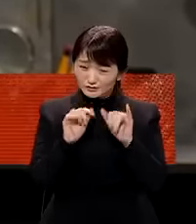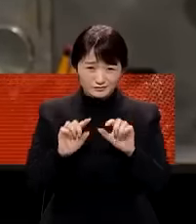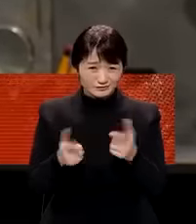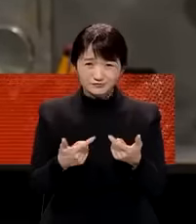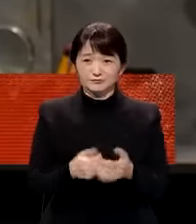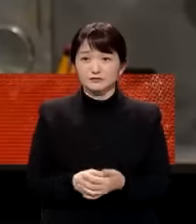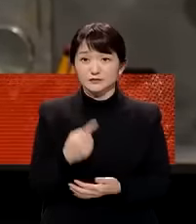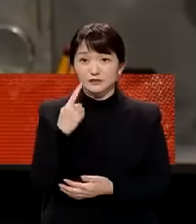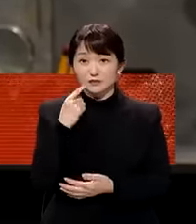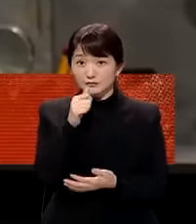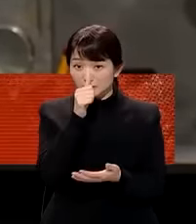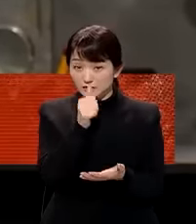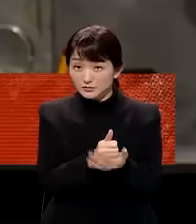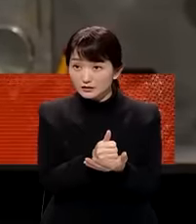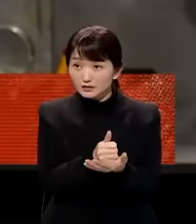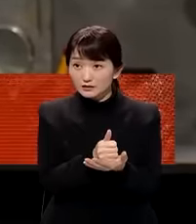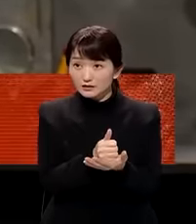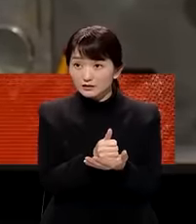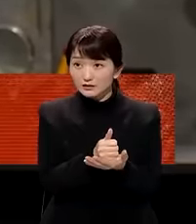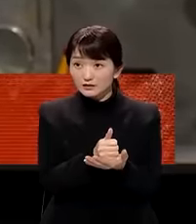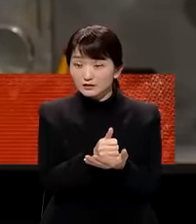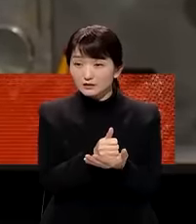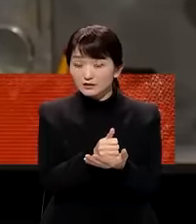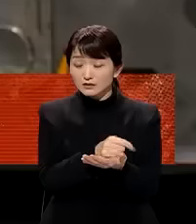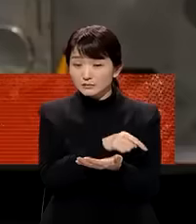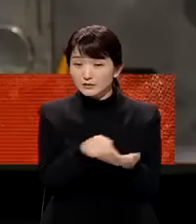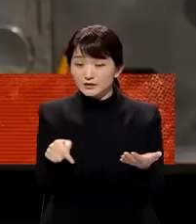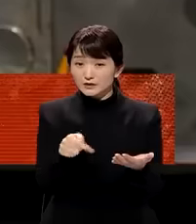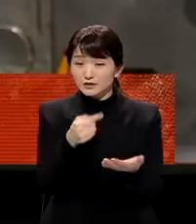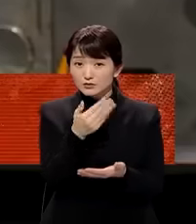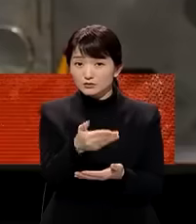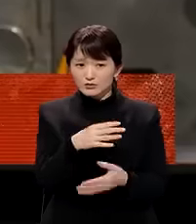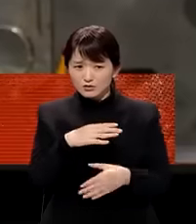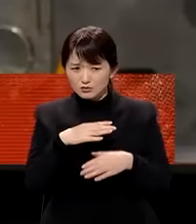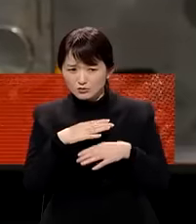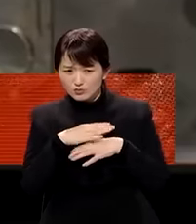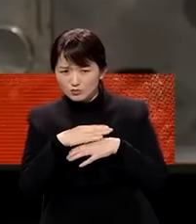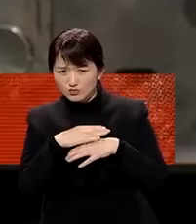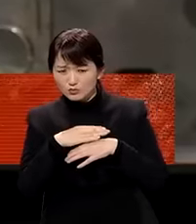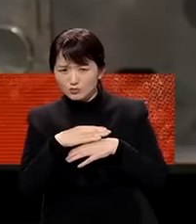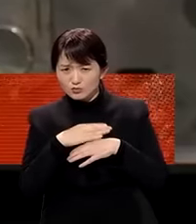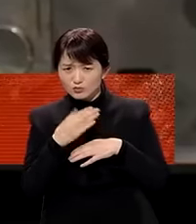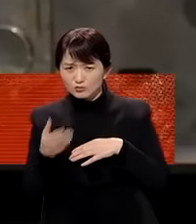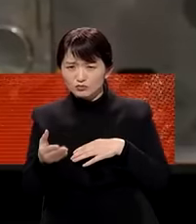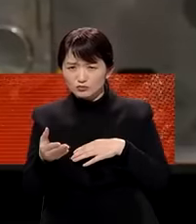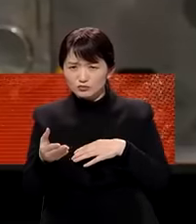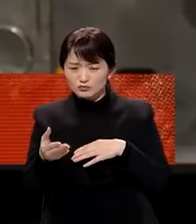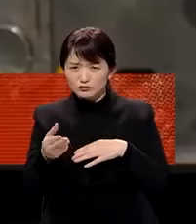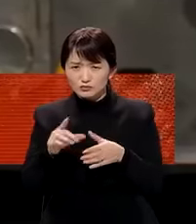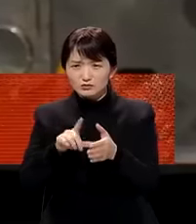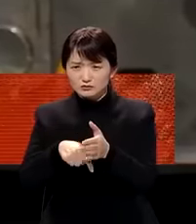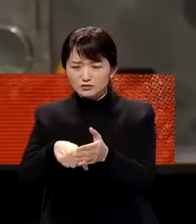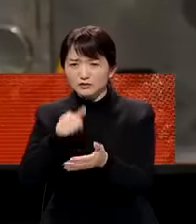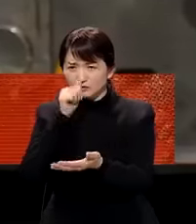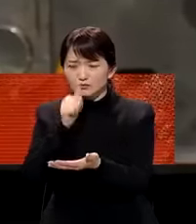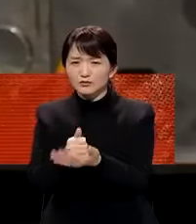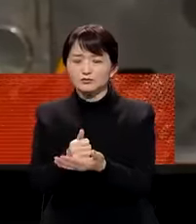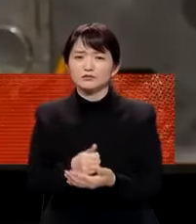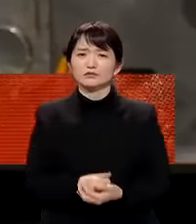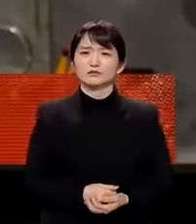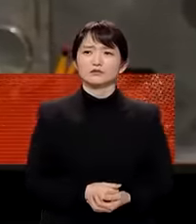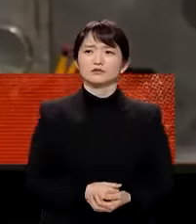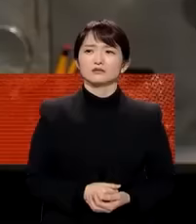협박죄는 거는 어 해악을 고해서이 공포심을 야기 시켰을 때 성립하는 범죄인데이 지금 남성이